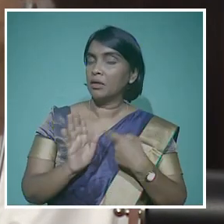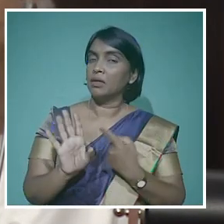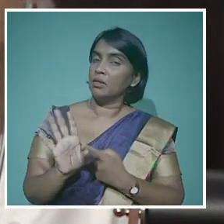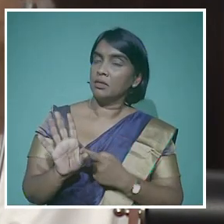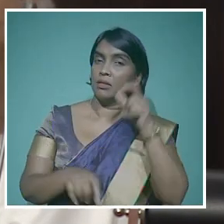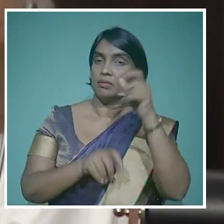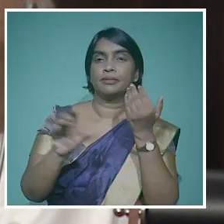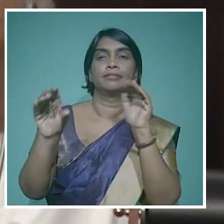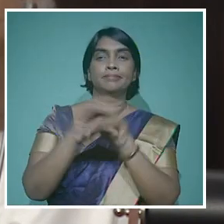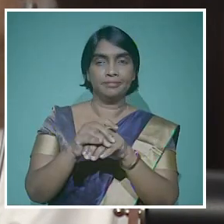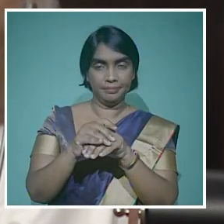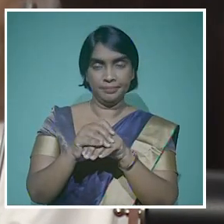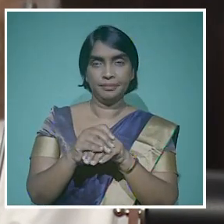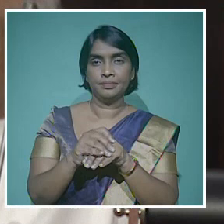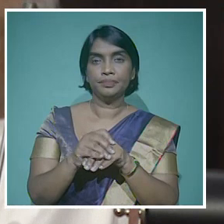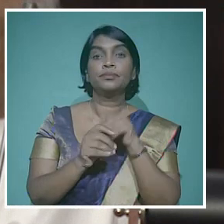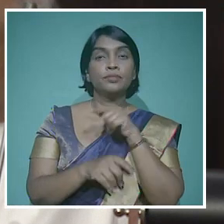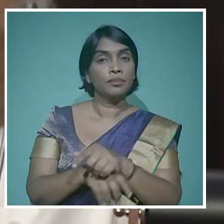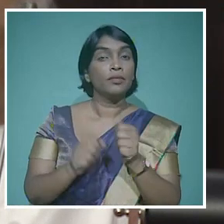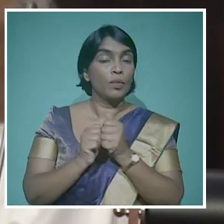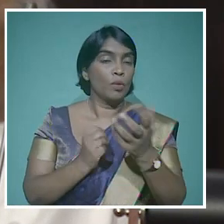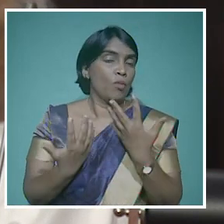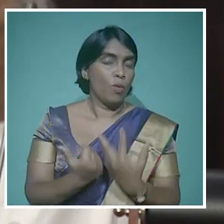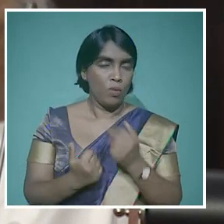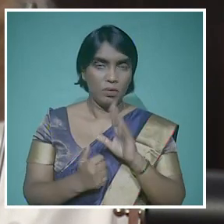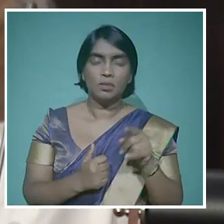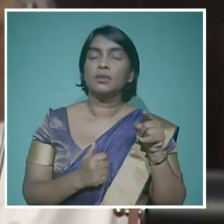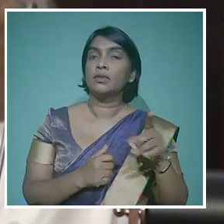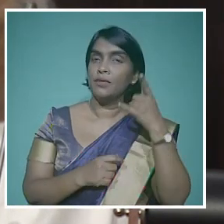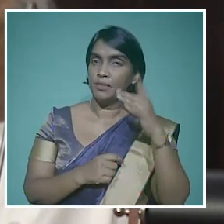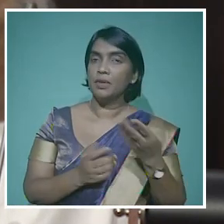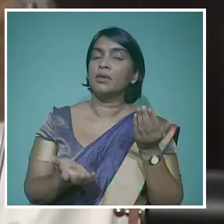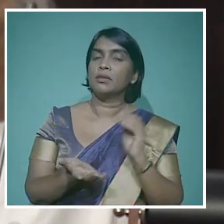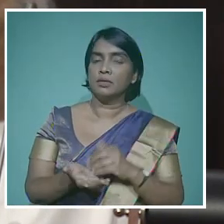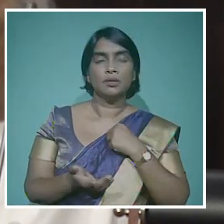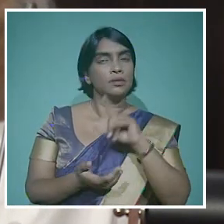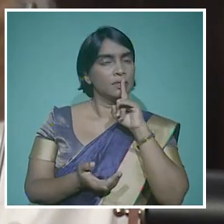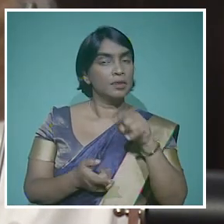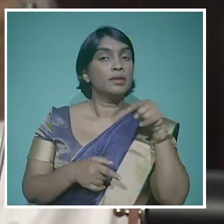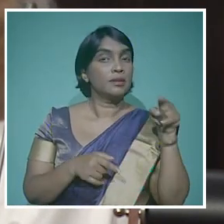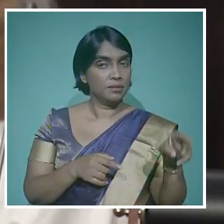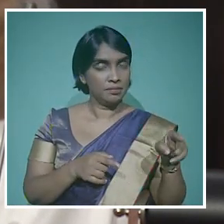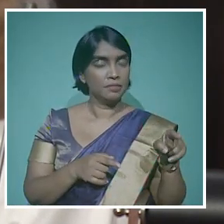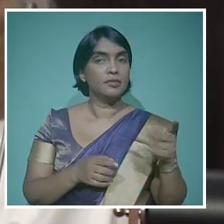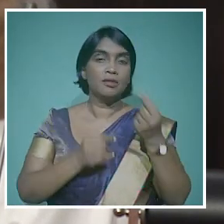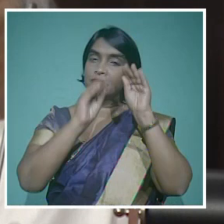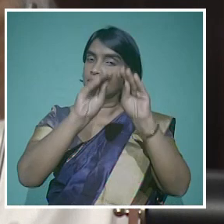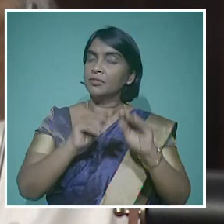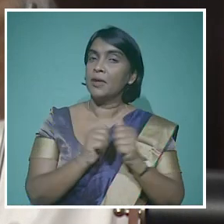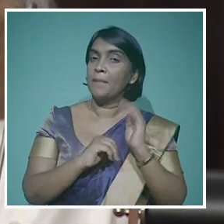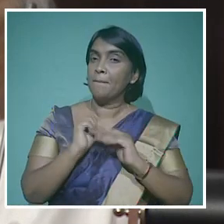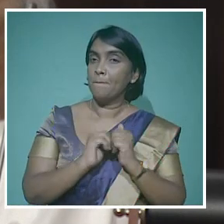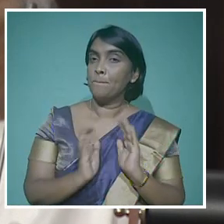තරුණයන්ගේ නියෝජනයත් එතෙන්ට ලැබෙනවා. මේක අපි කළ යුතු වැඩ කටයුත්ත. ඒ නිසා මම යලිත් ඉල්ලනවා මේ අයවැය ක්‍රියාත්මක